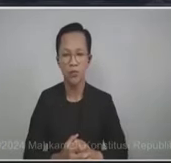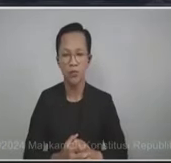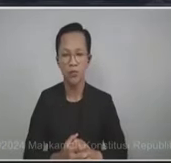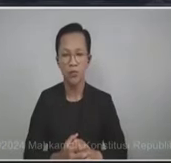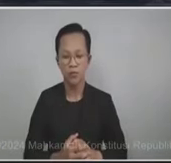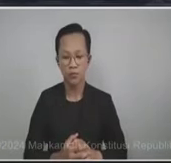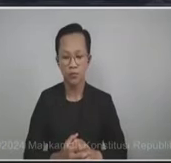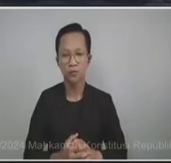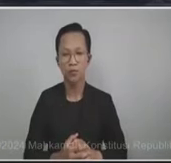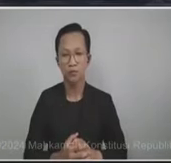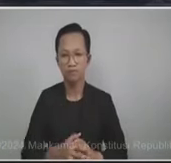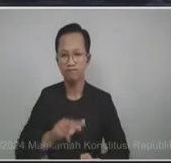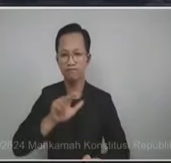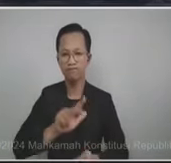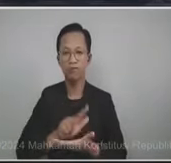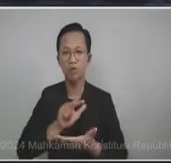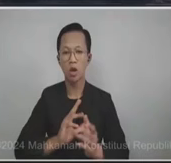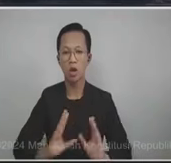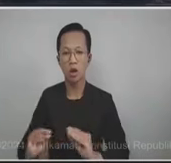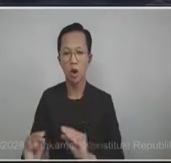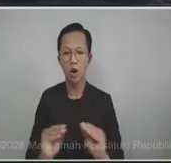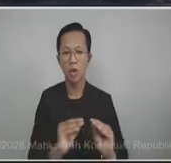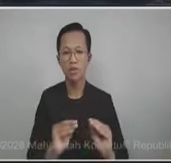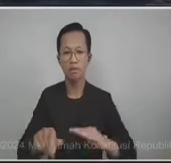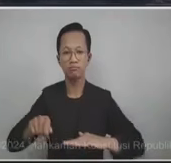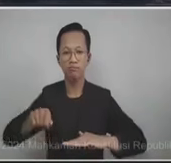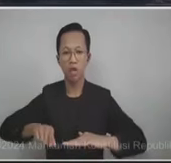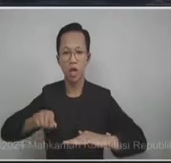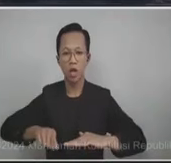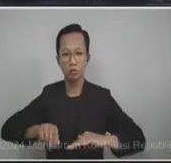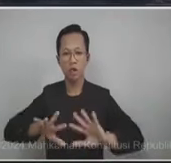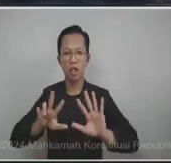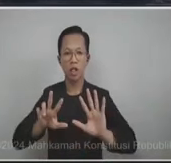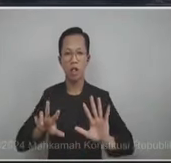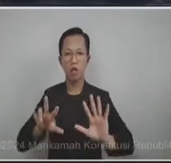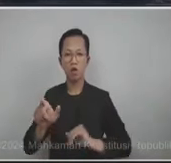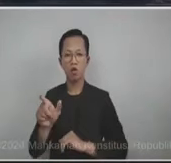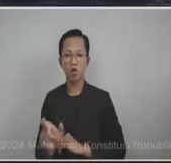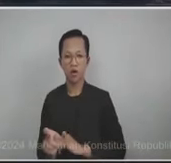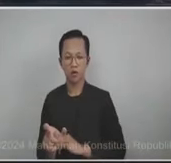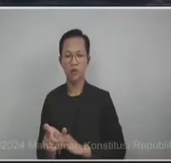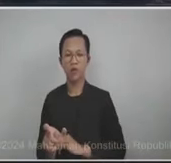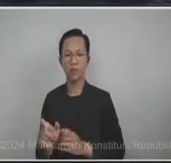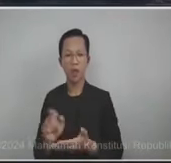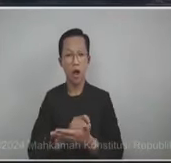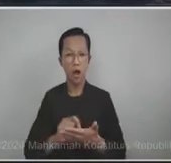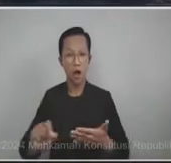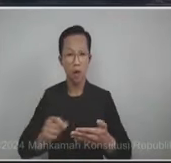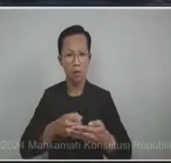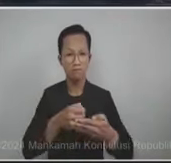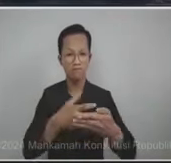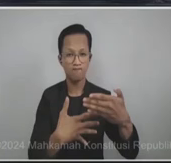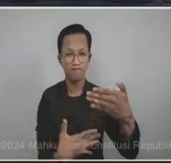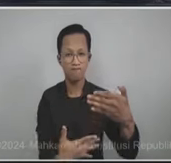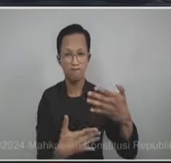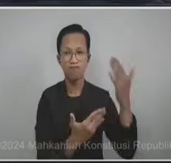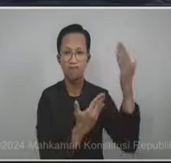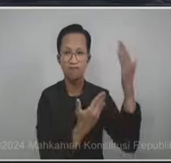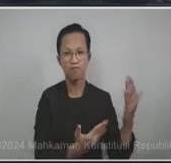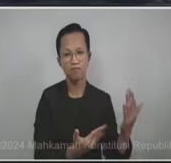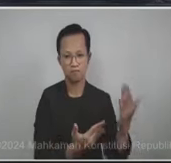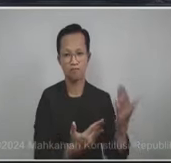demikian diputus dalam rapat perusatan Hakim oleh hakim konstitusi yaitu nama-nama Hakim dianggap diucapkan pada hari